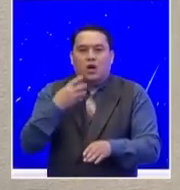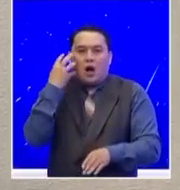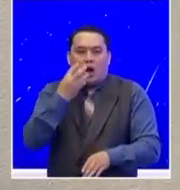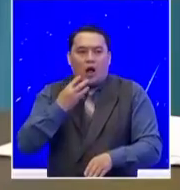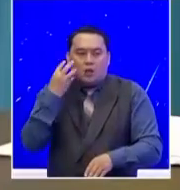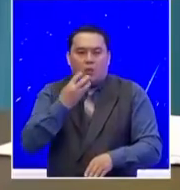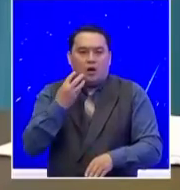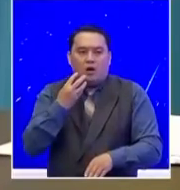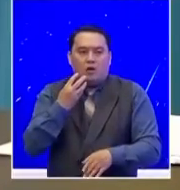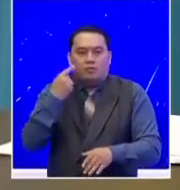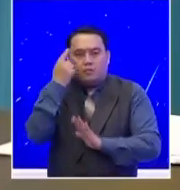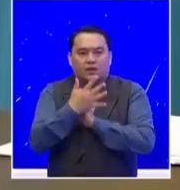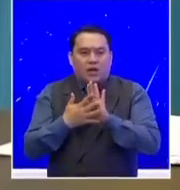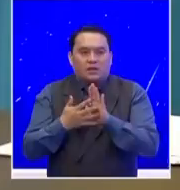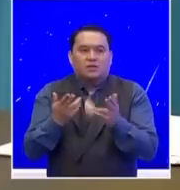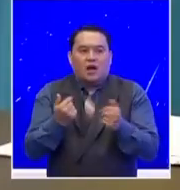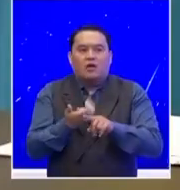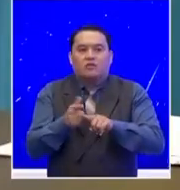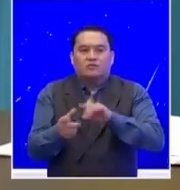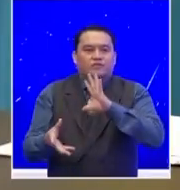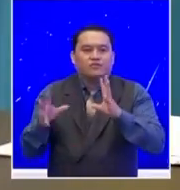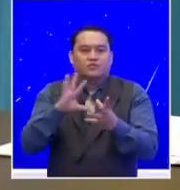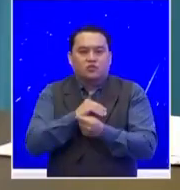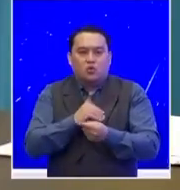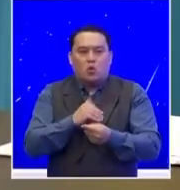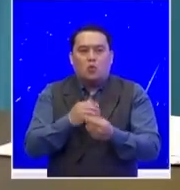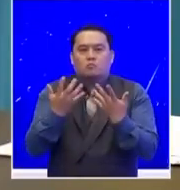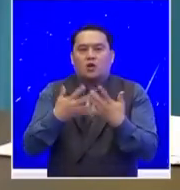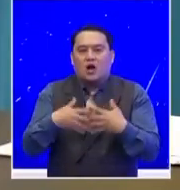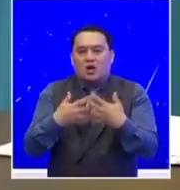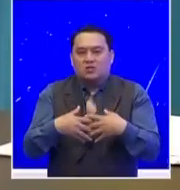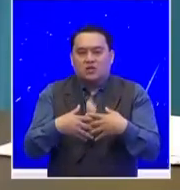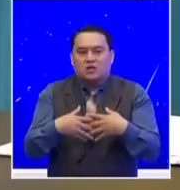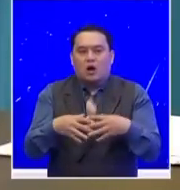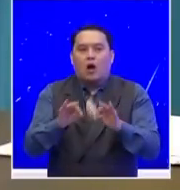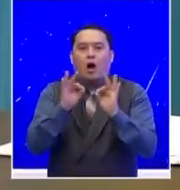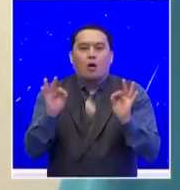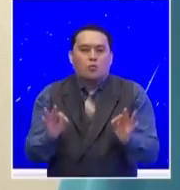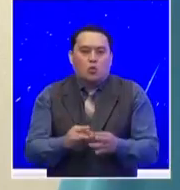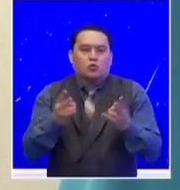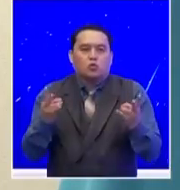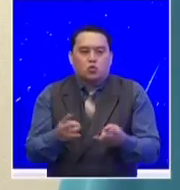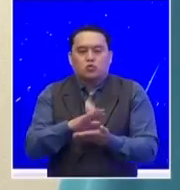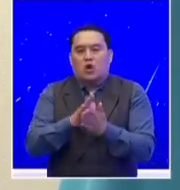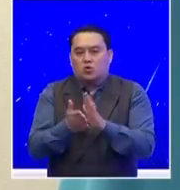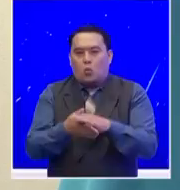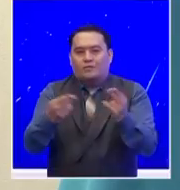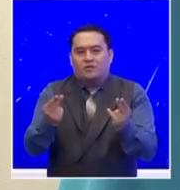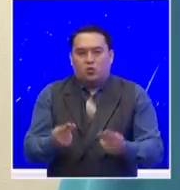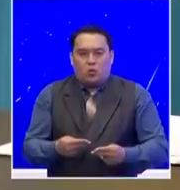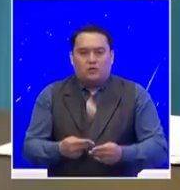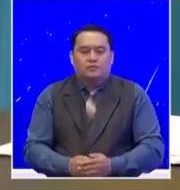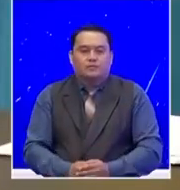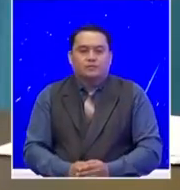алмаларымба. Понятно, да? Вот это все вы должны все просчитать и в каком объеме уже заключить договоры